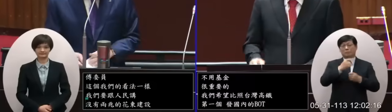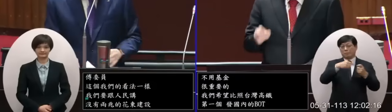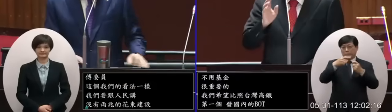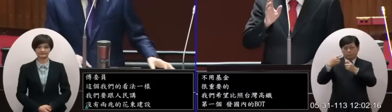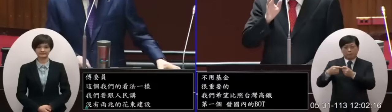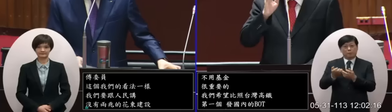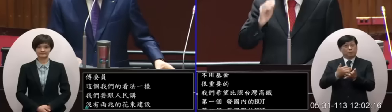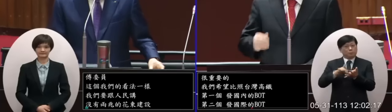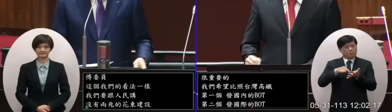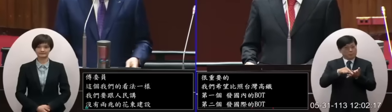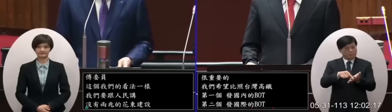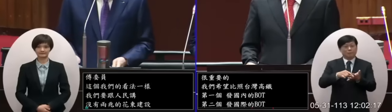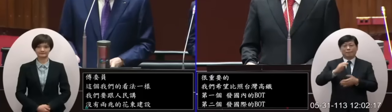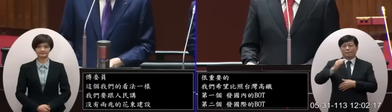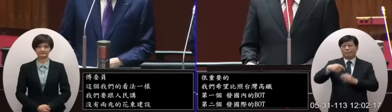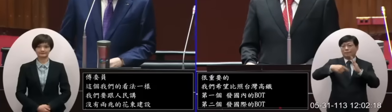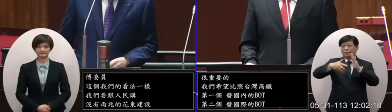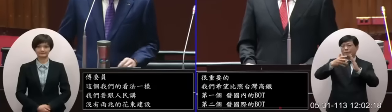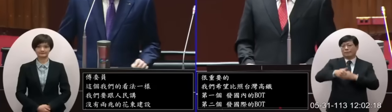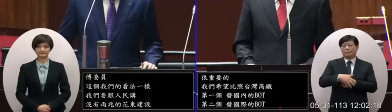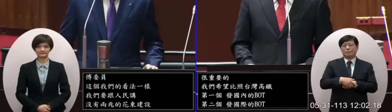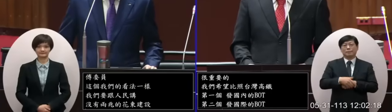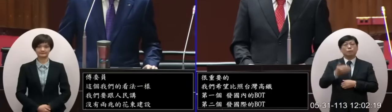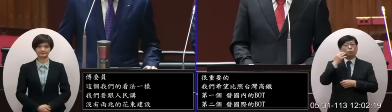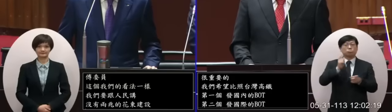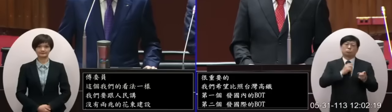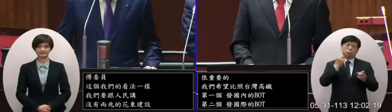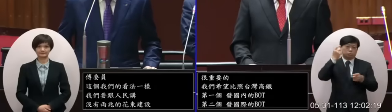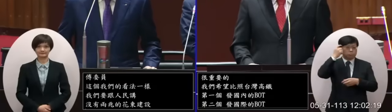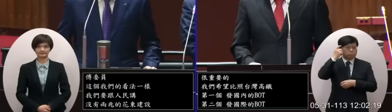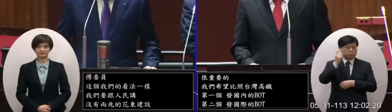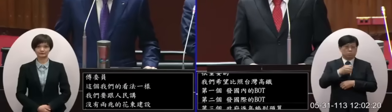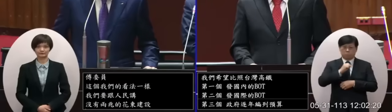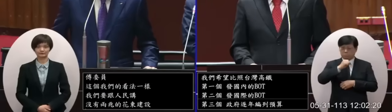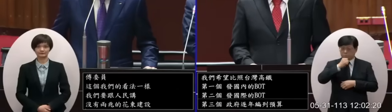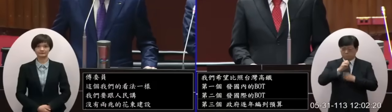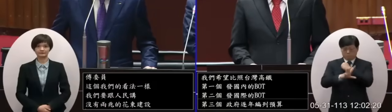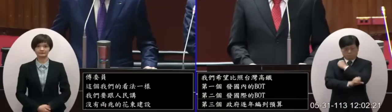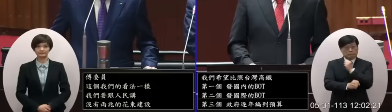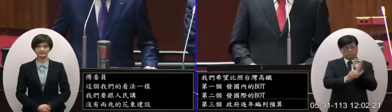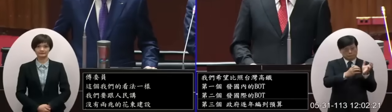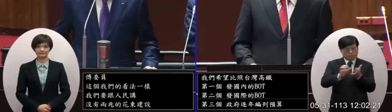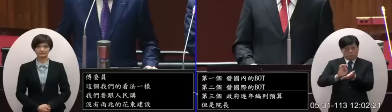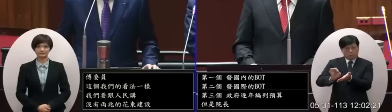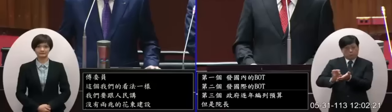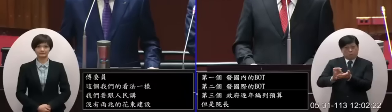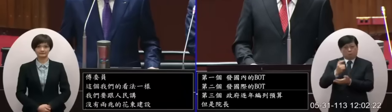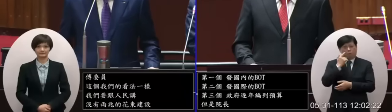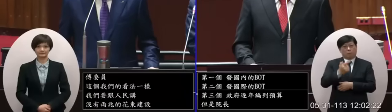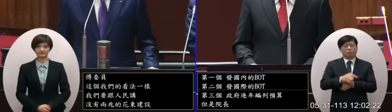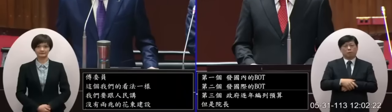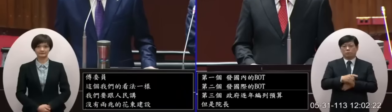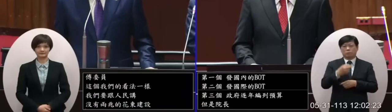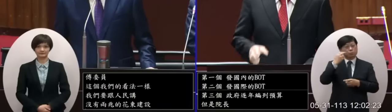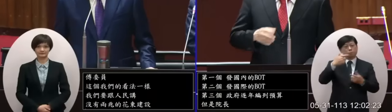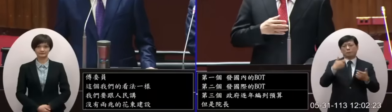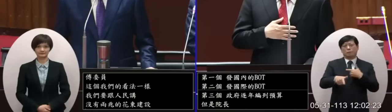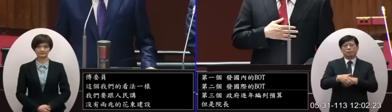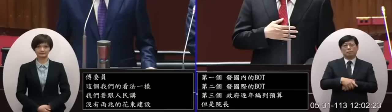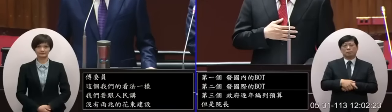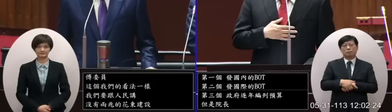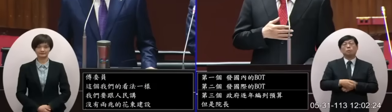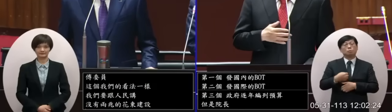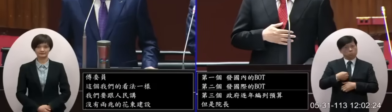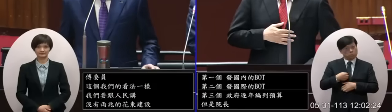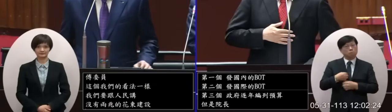算。但是院长，如果你觉得说台湾的基础建设要花这么多钱，你觉得不适当，